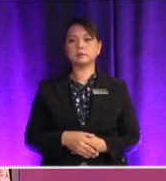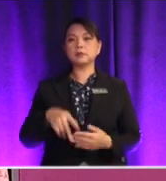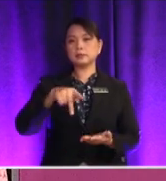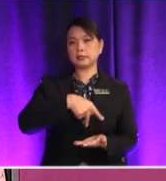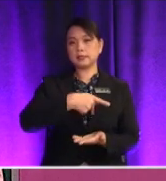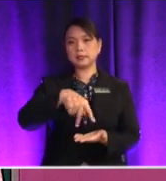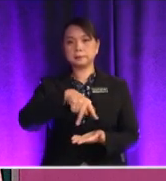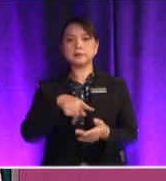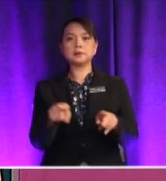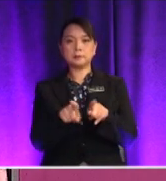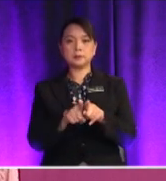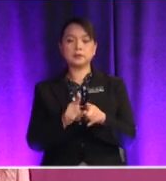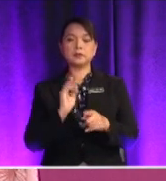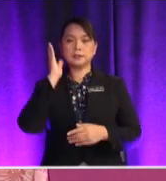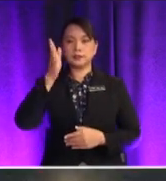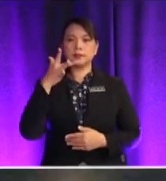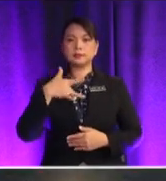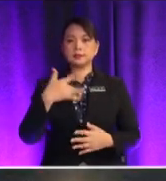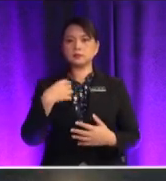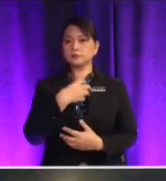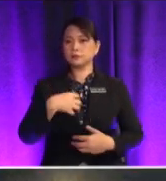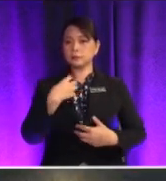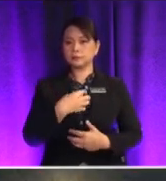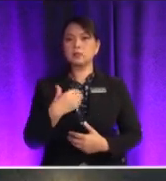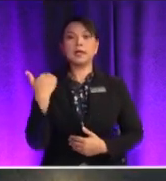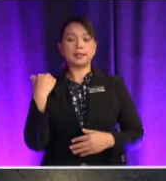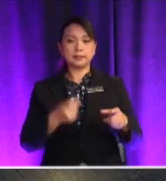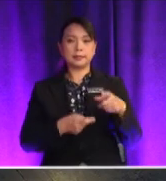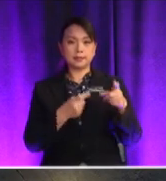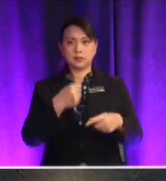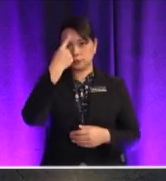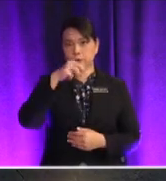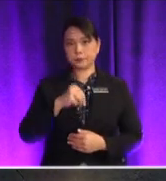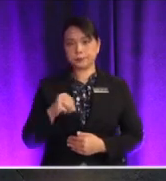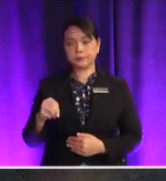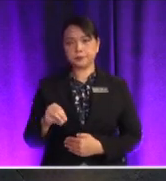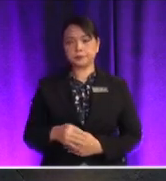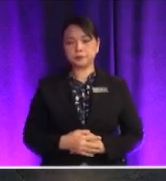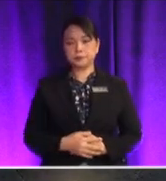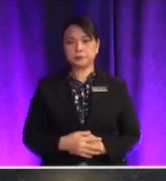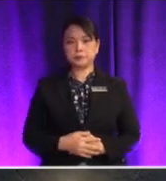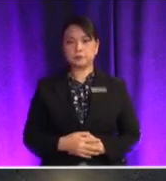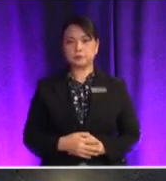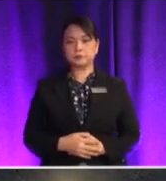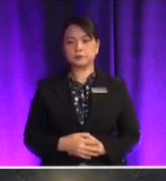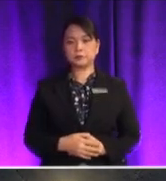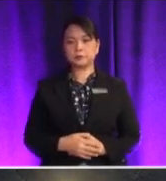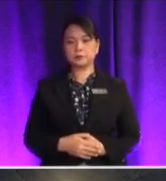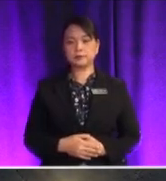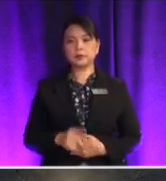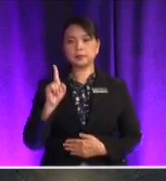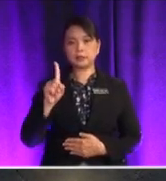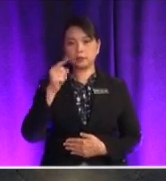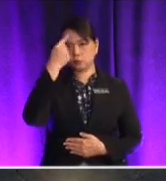Ya, betul, betul tu, kan? Cikgu. Ganjaran yang kita nak berikan kepada anak murid cikgu ni. Okey, satu untuk Tarvina dan